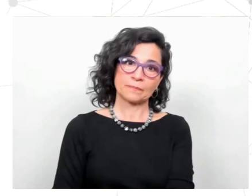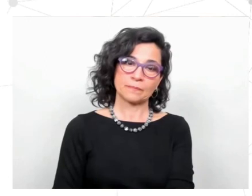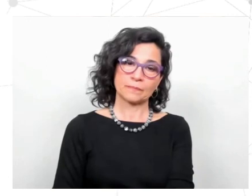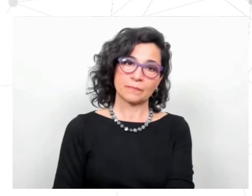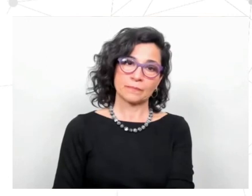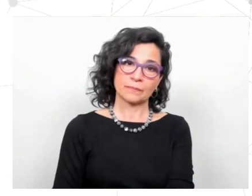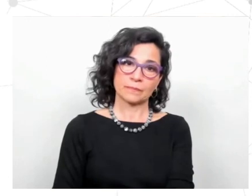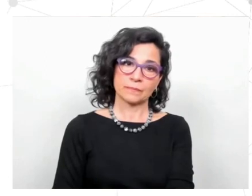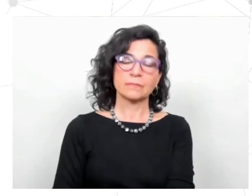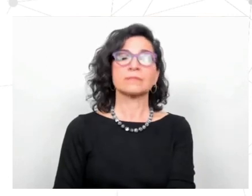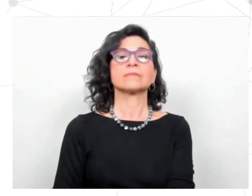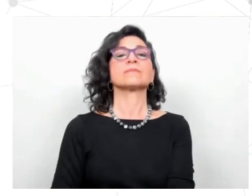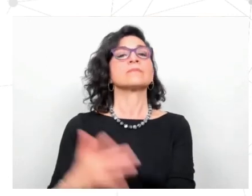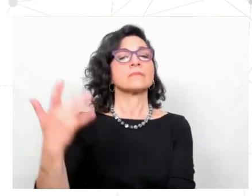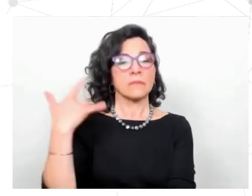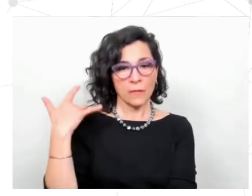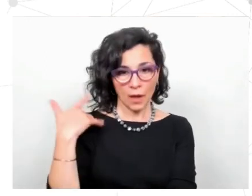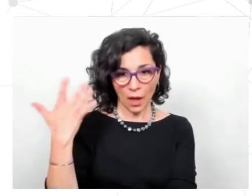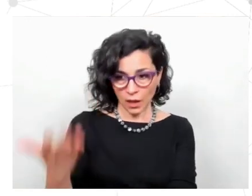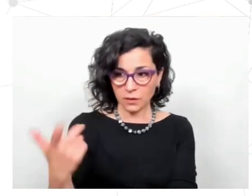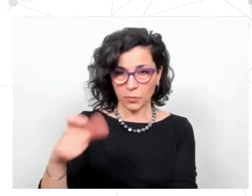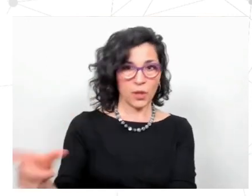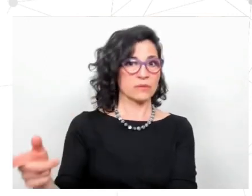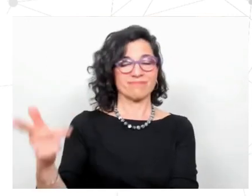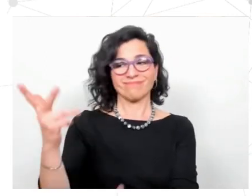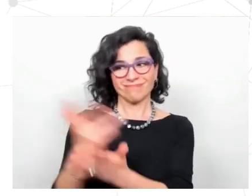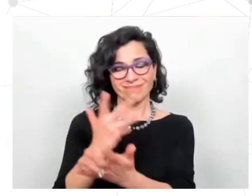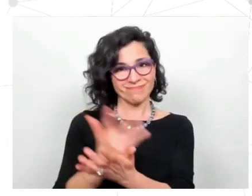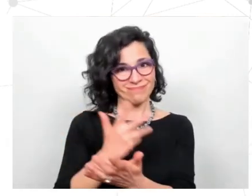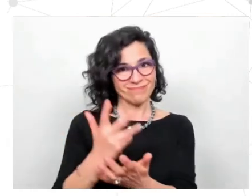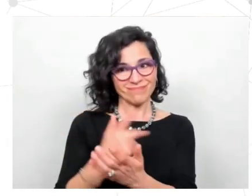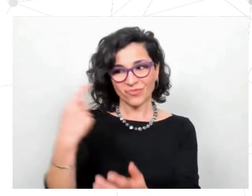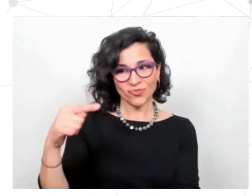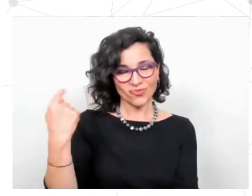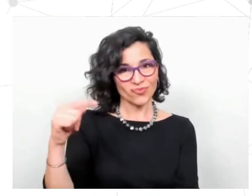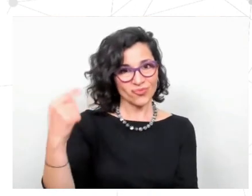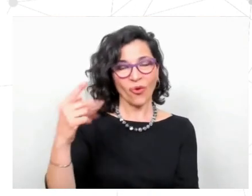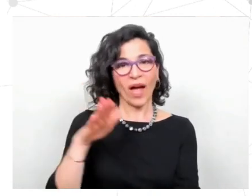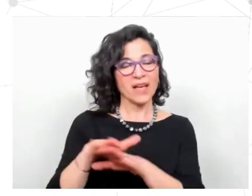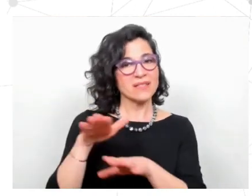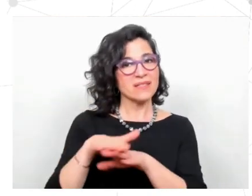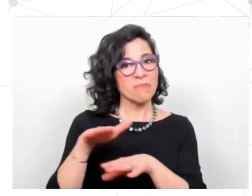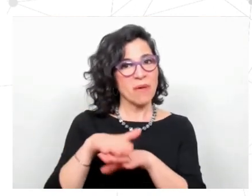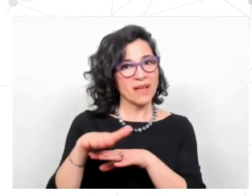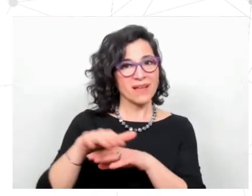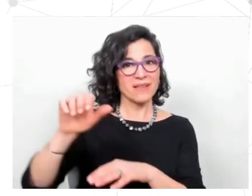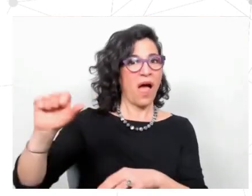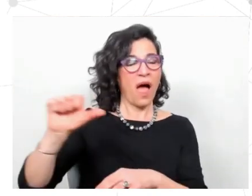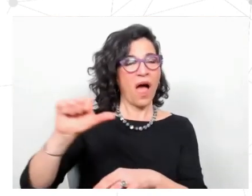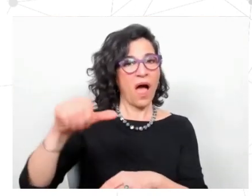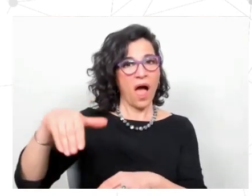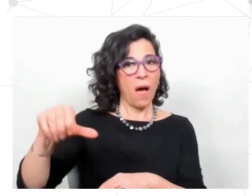Grazie infinite Amos per averci raccontato un po' di quella che è la tua esperienza personale